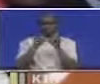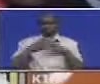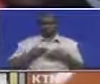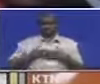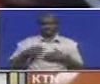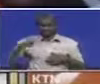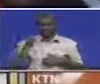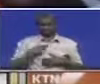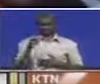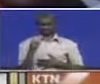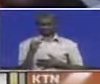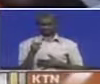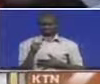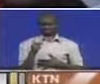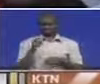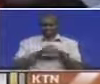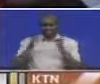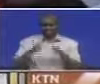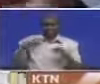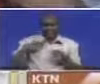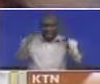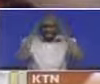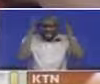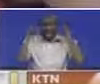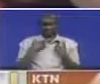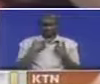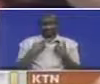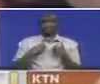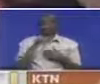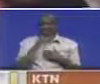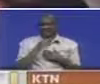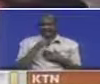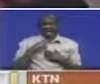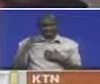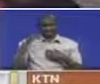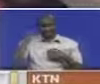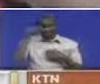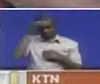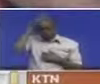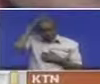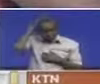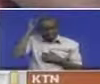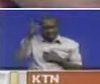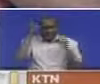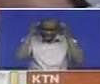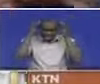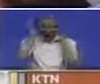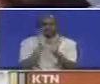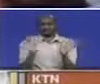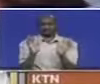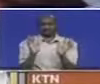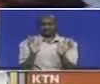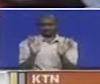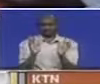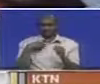Kufika hapo kwanza nikajiuliza, kwani mtu akileta huku nywele umea? Kwa sababu babangu anakuanga nywele hapa, kuna kipala, nywele ziko huku. Sawa,